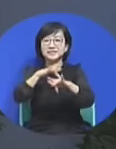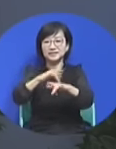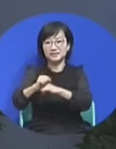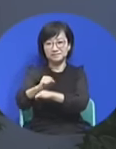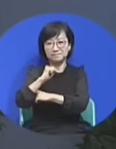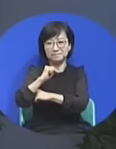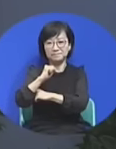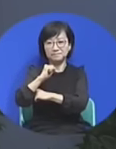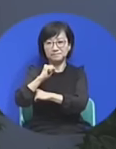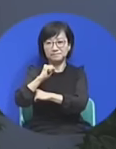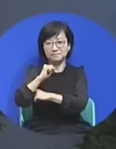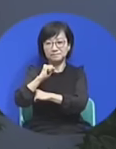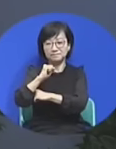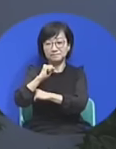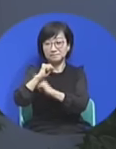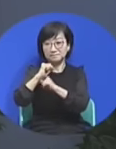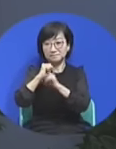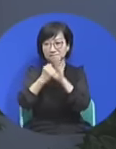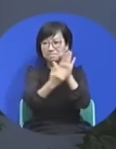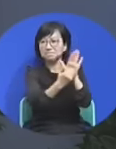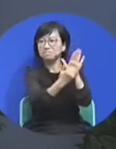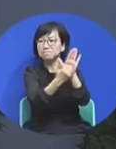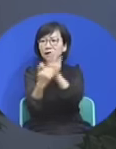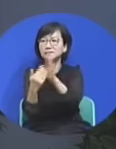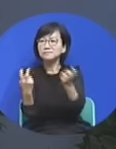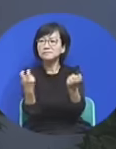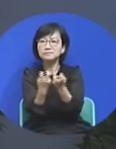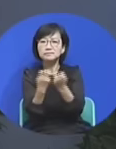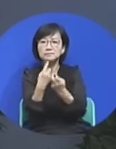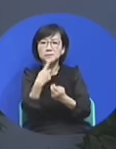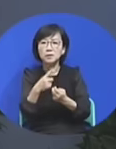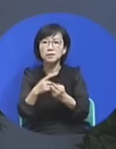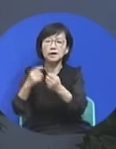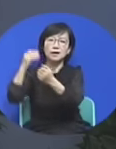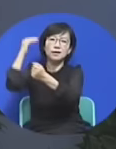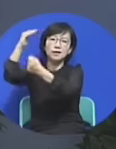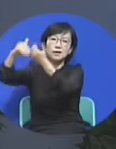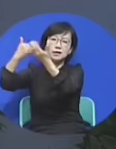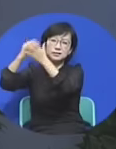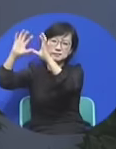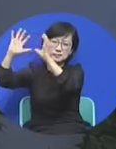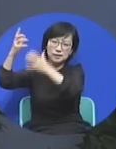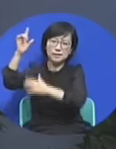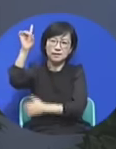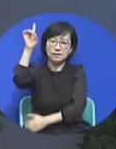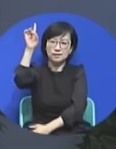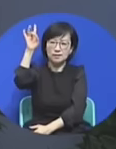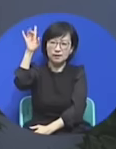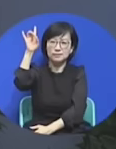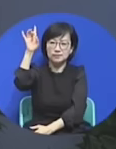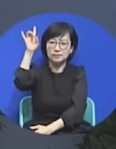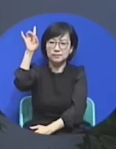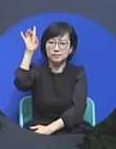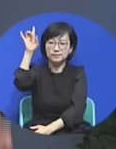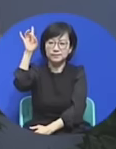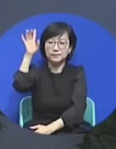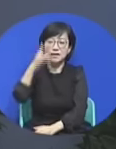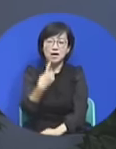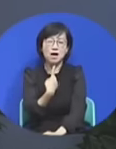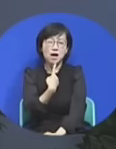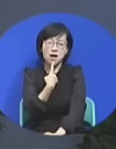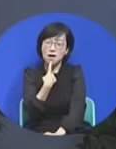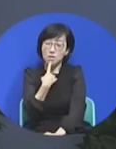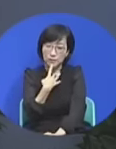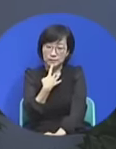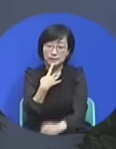막는 길은 오직 하나님의 나라야 되는 것이다. The only way to block this is solely the kingdom of God. 오직